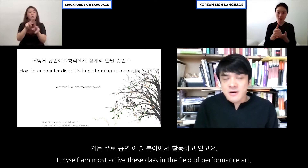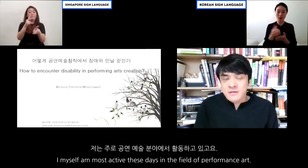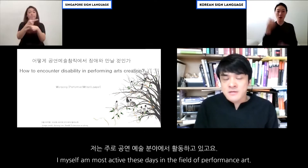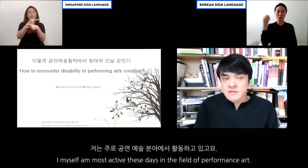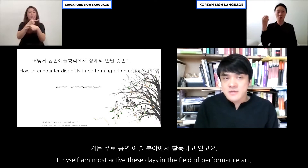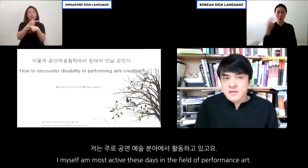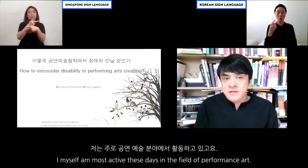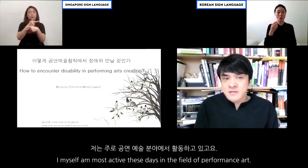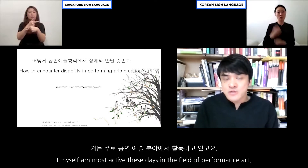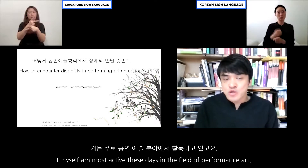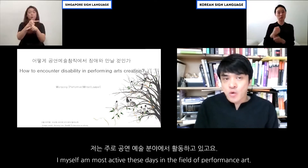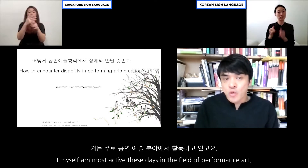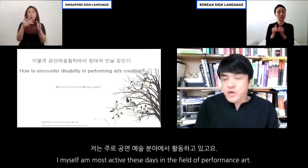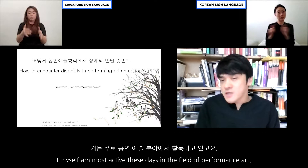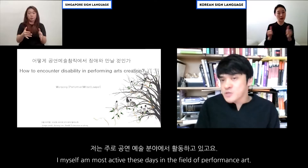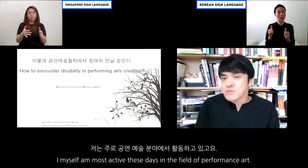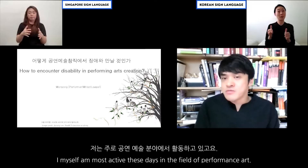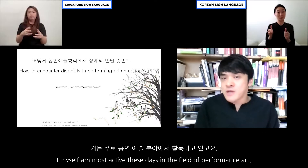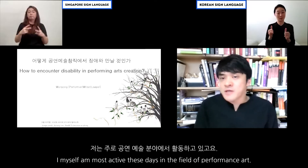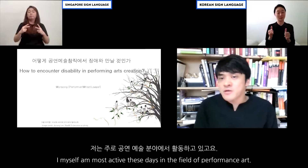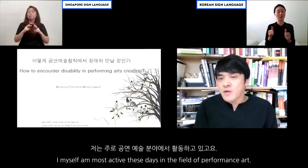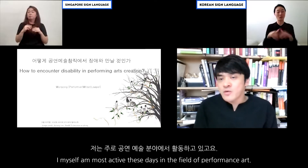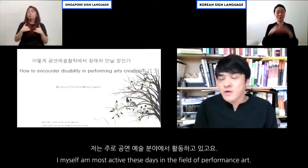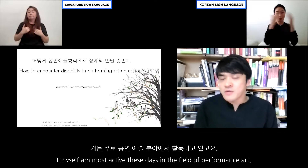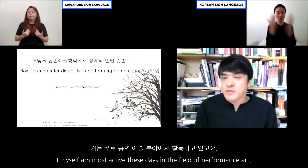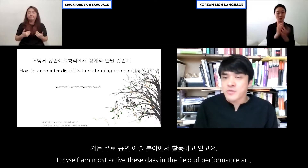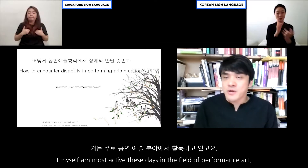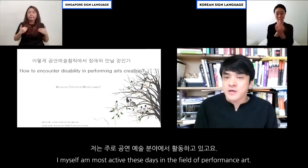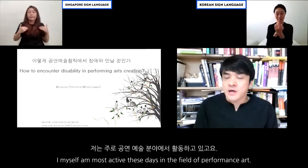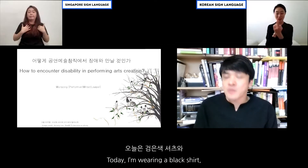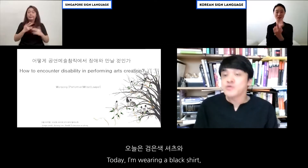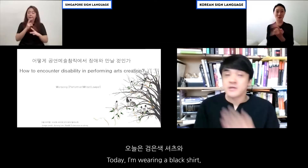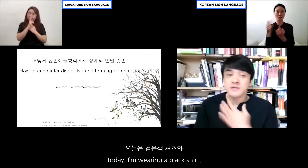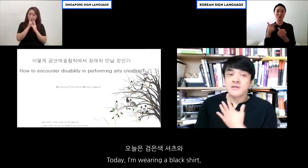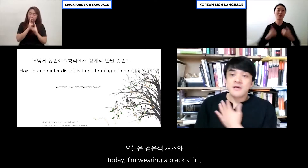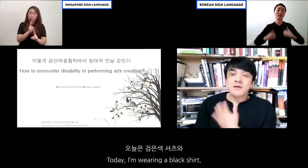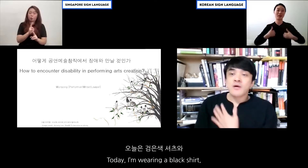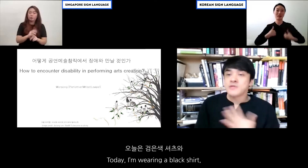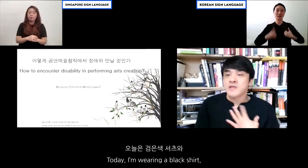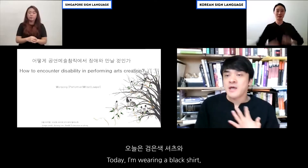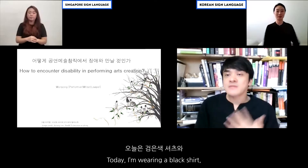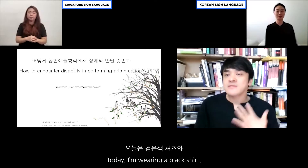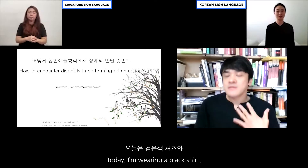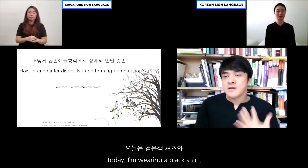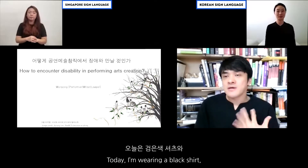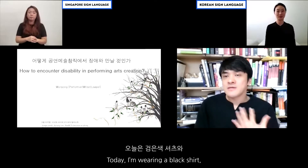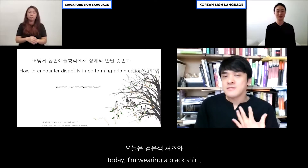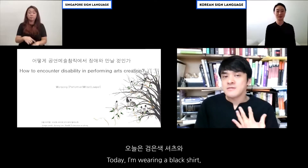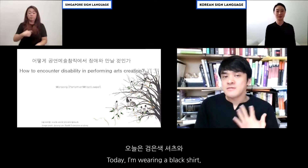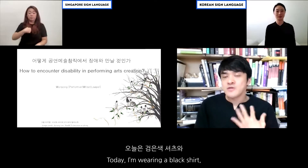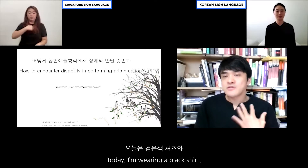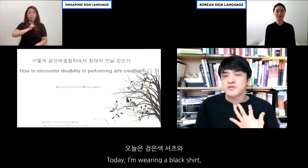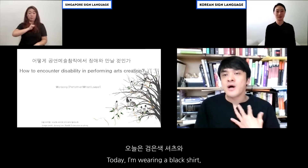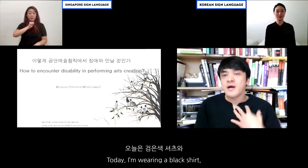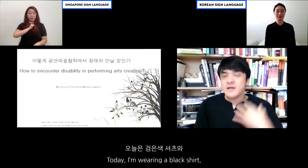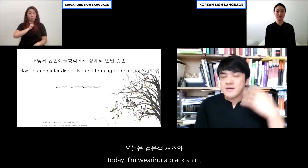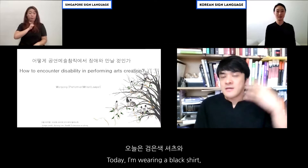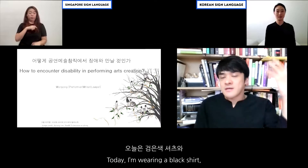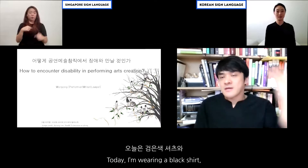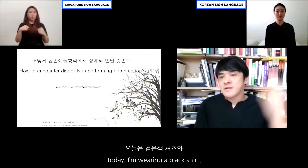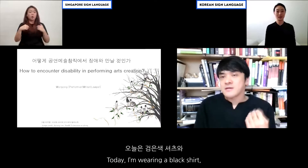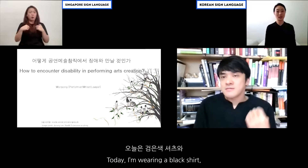저는 주로 공연예술 분야에서 활동하고 있고요. 오늘은 검은색 셔츠와